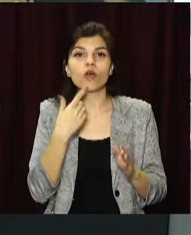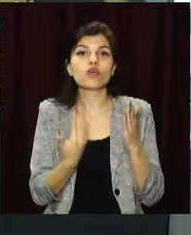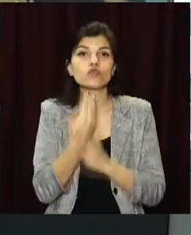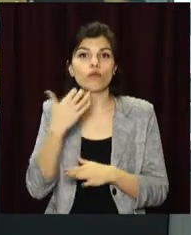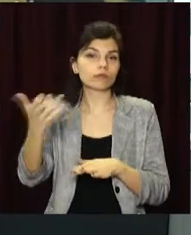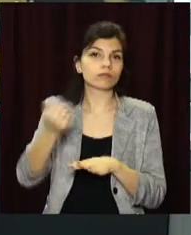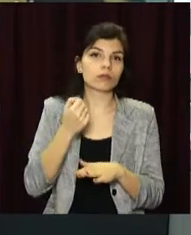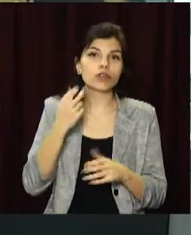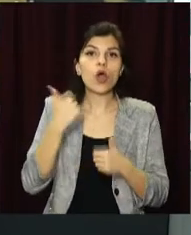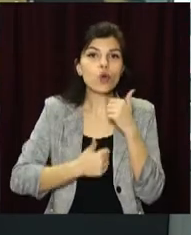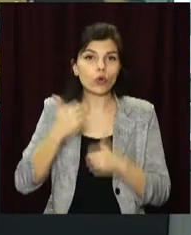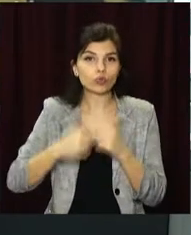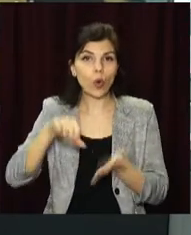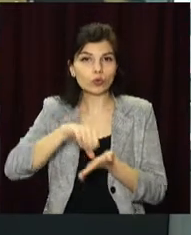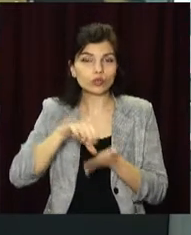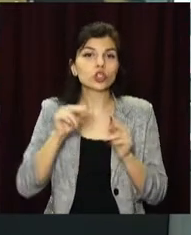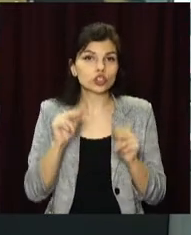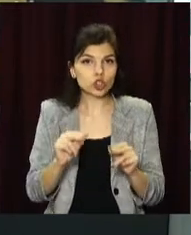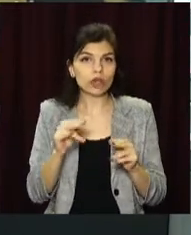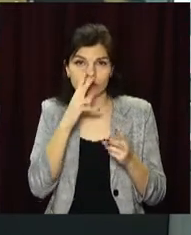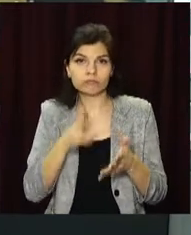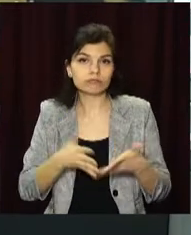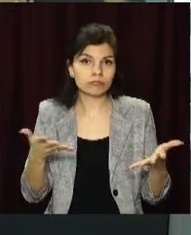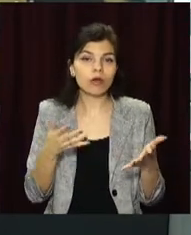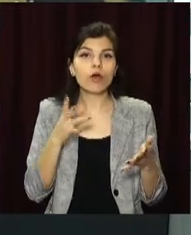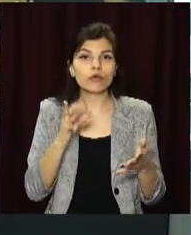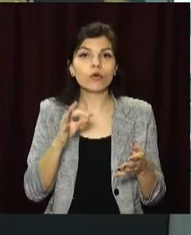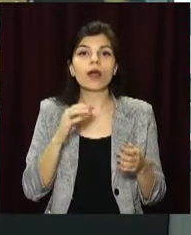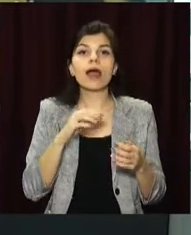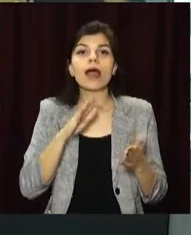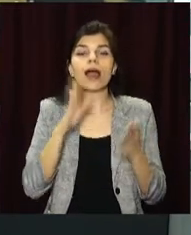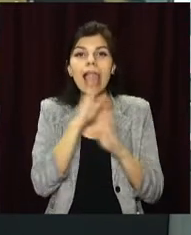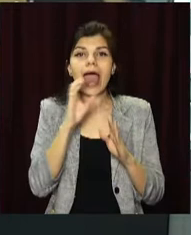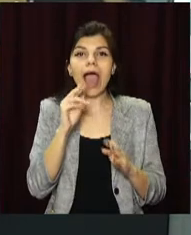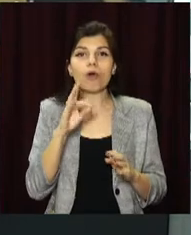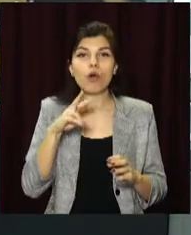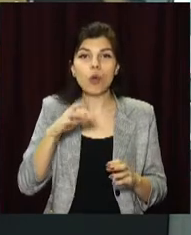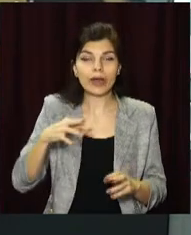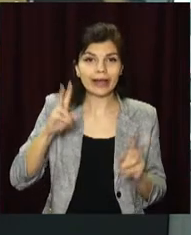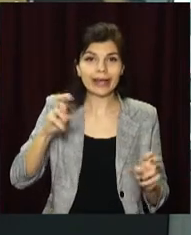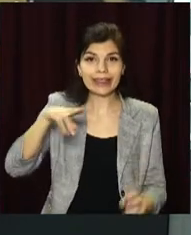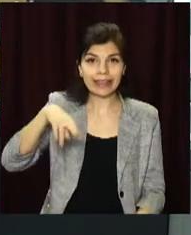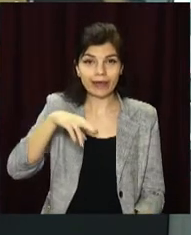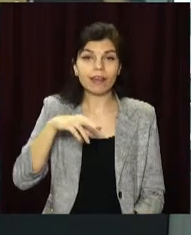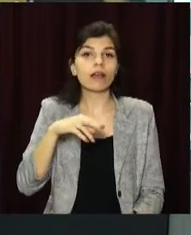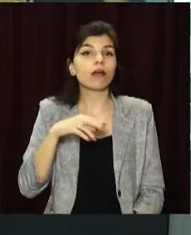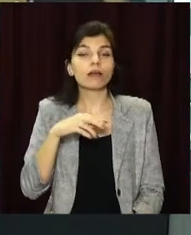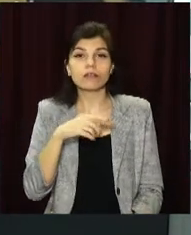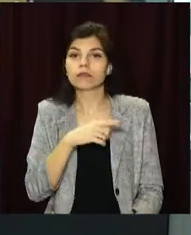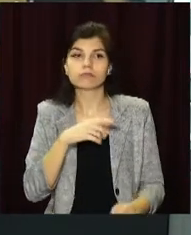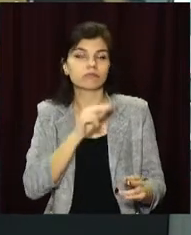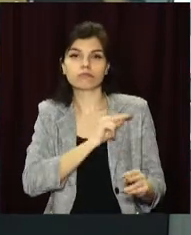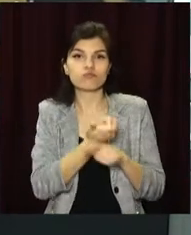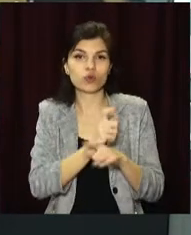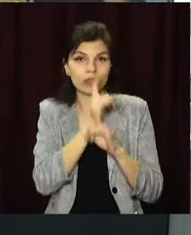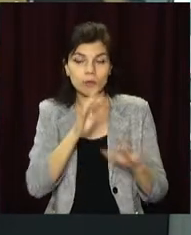пообіцяв, нового підрядника обиратимуть на конкурсній основі, чесно і прозоро. Але з «Екологією Д» не співпрацюватимуть. Аби люди не залишилися